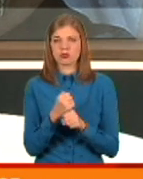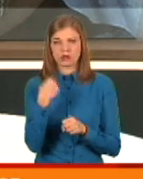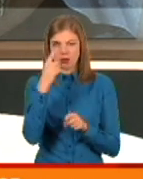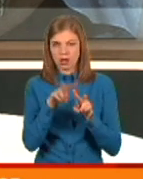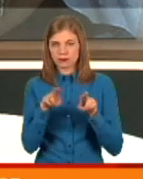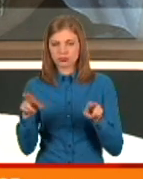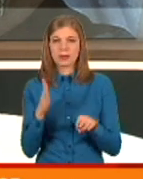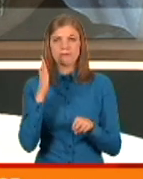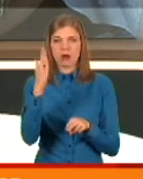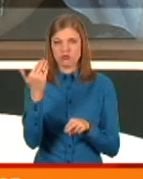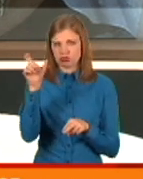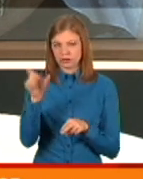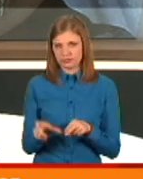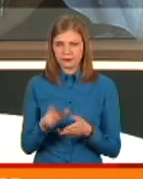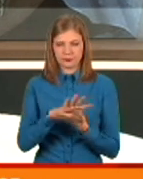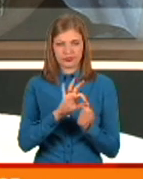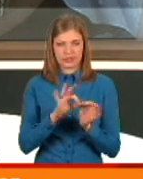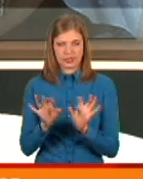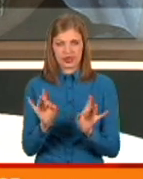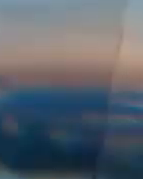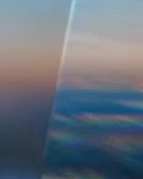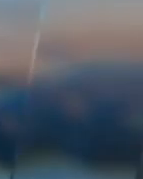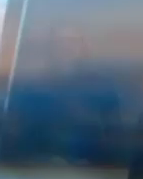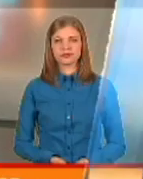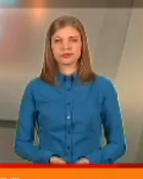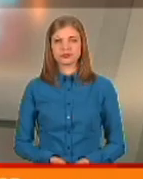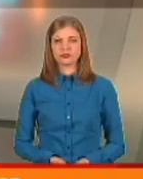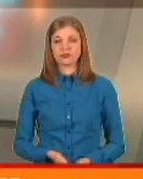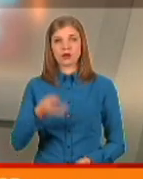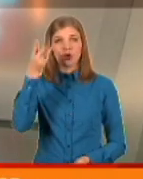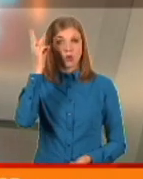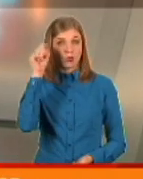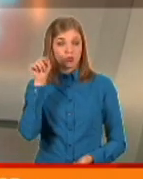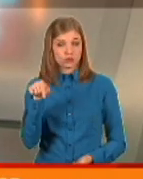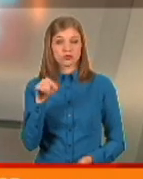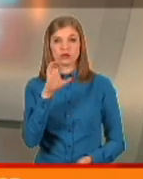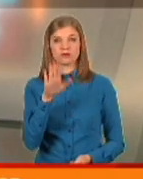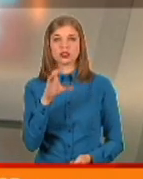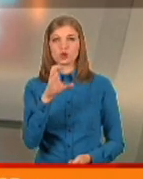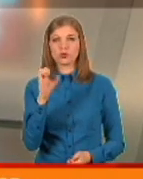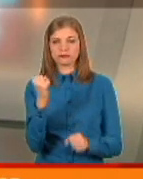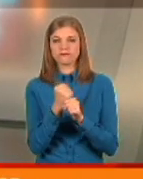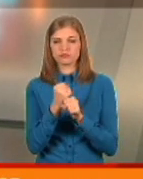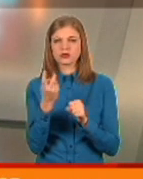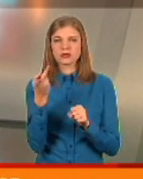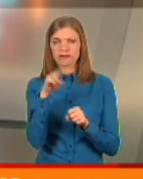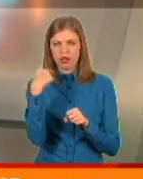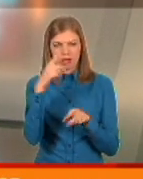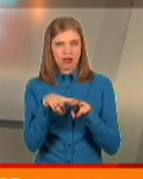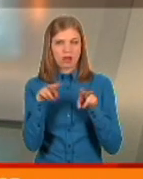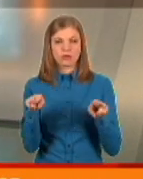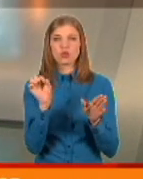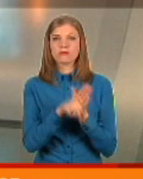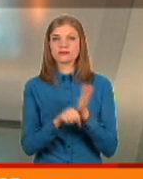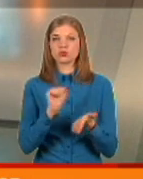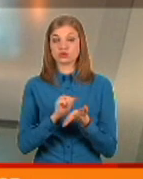двійника майбутньої жертви. Олена Лунькова детальніше. Консульство Саудівської Аравії створило двійника вбитого журналіста